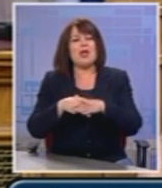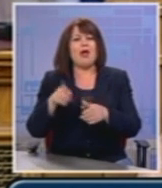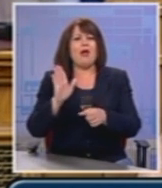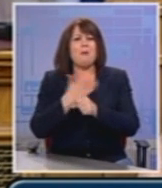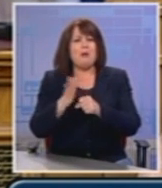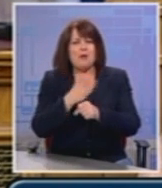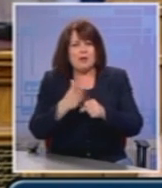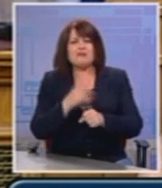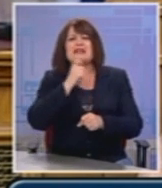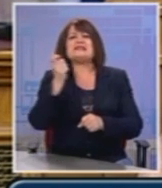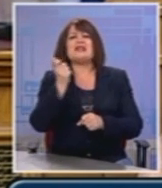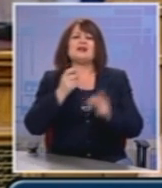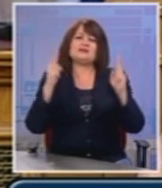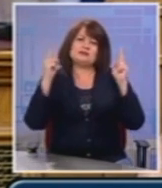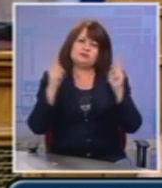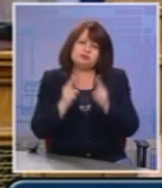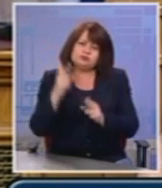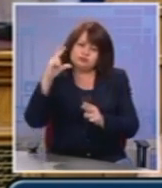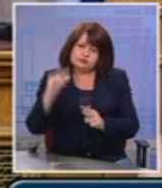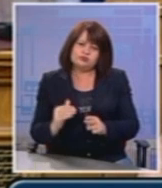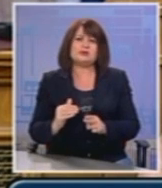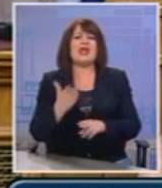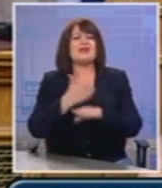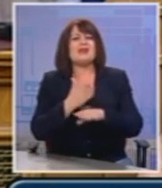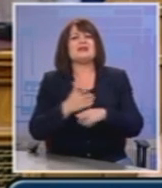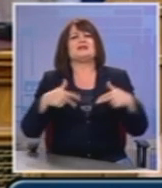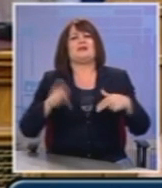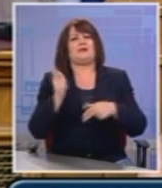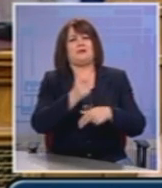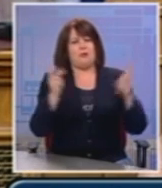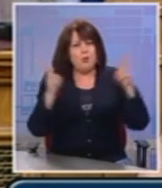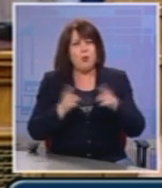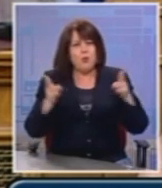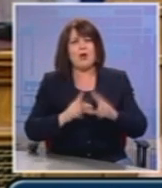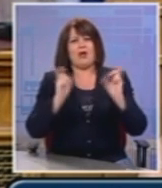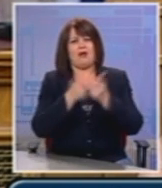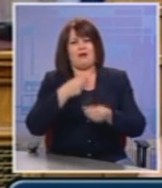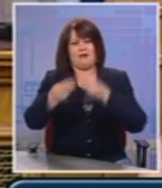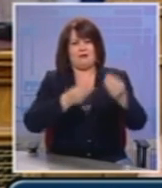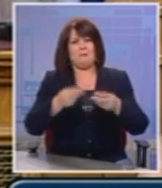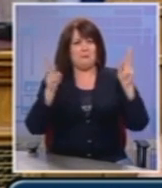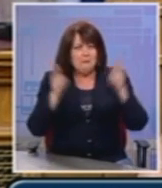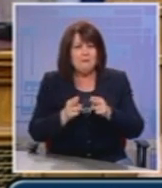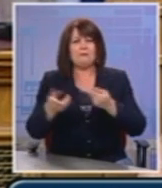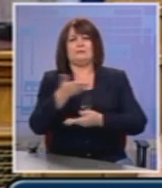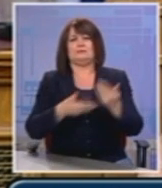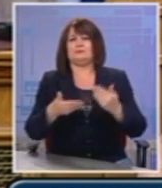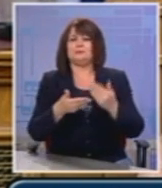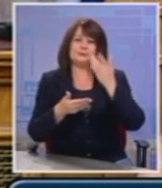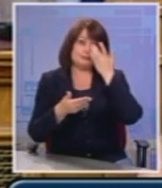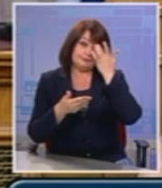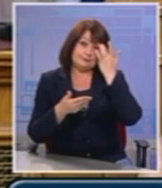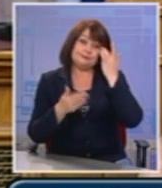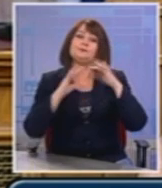μειώθηκαν περιορίστηκαν η κρατική χρηματοδότηση και οι εγγυήσεις οι οικογενειακές παροχές αντικαταστάθηκαν από το